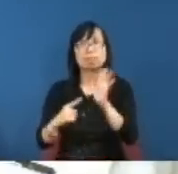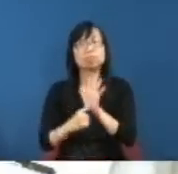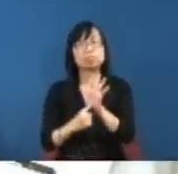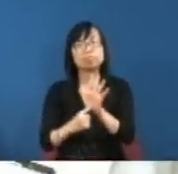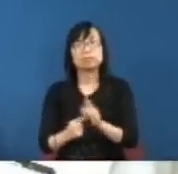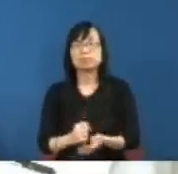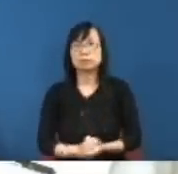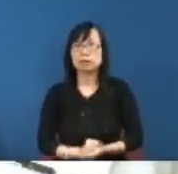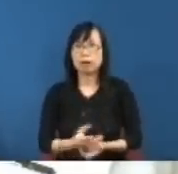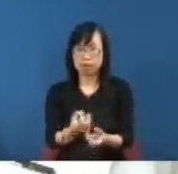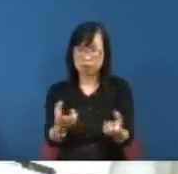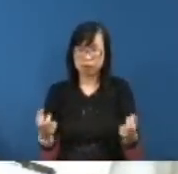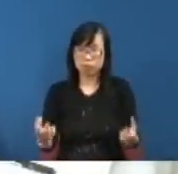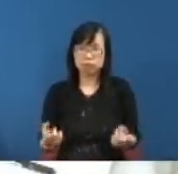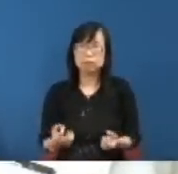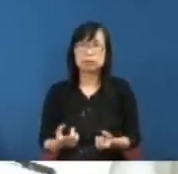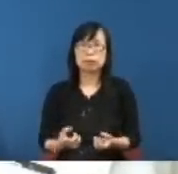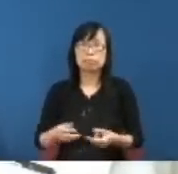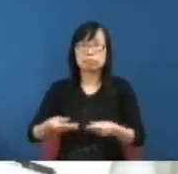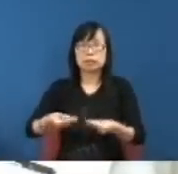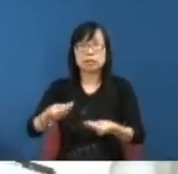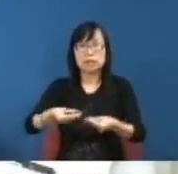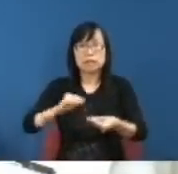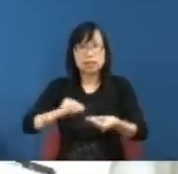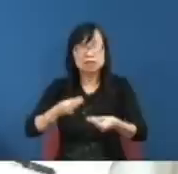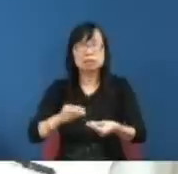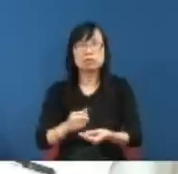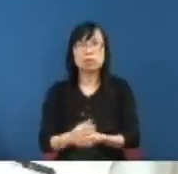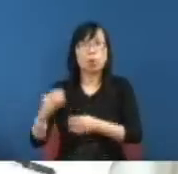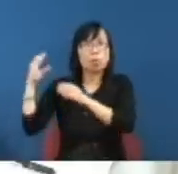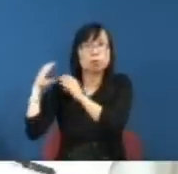就係話歐洲而家債務深重嘅國家，